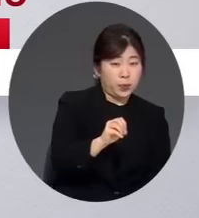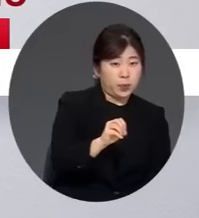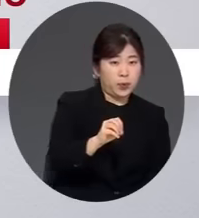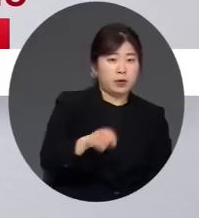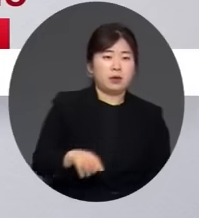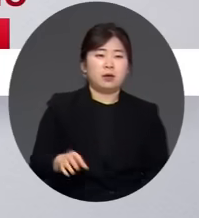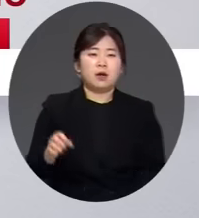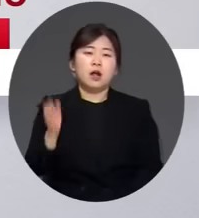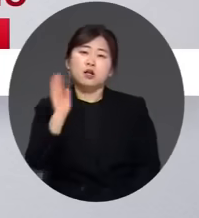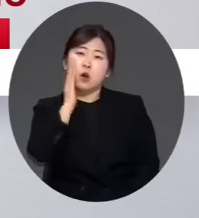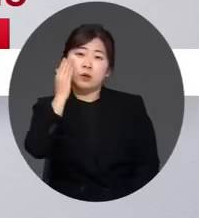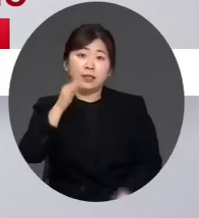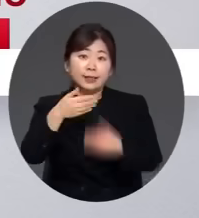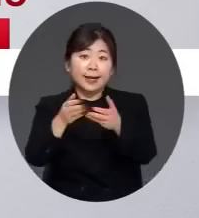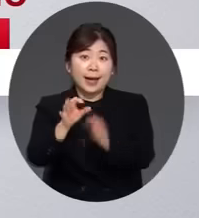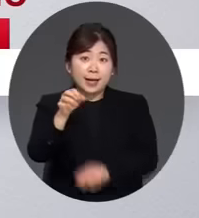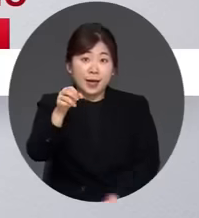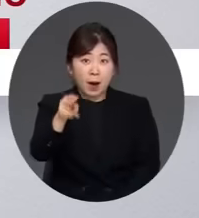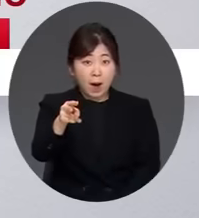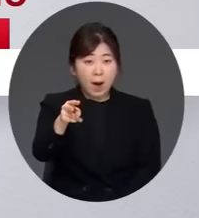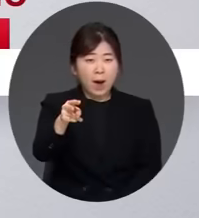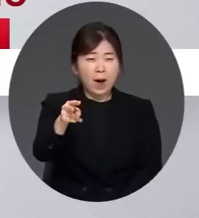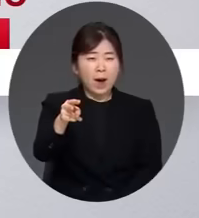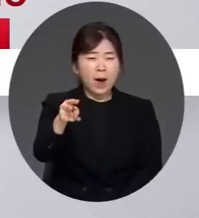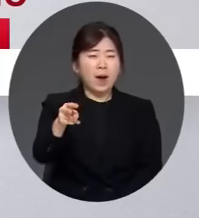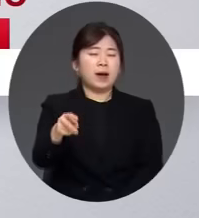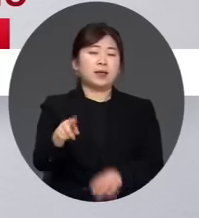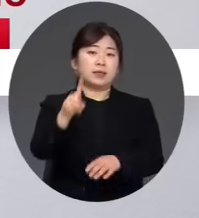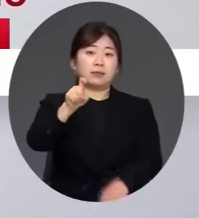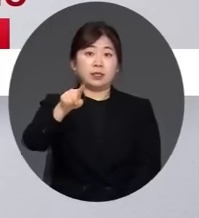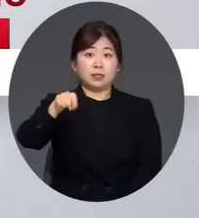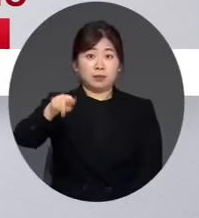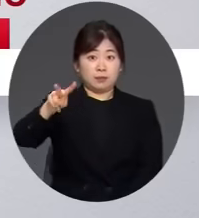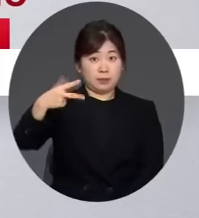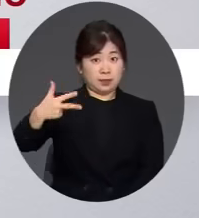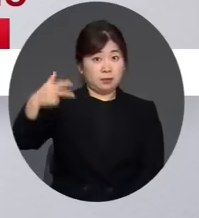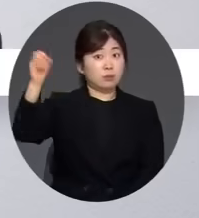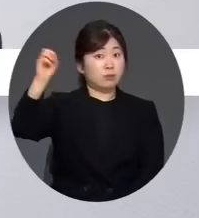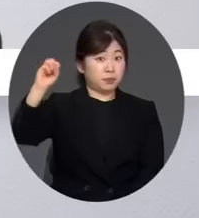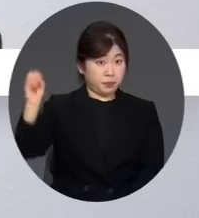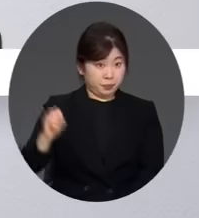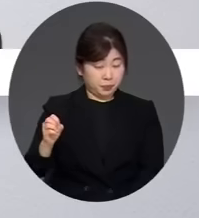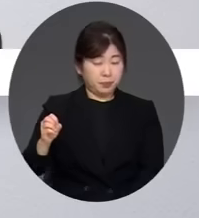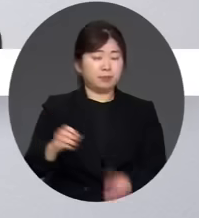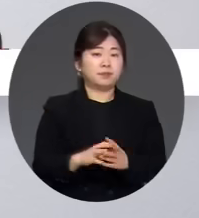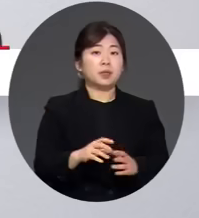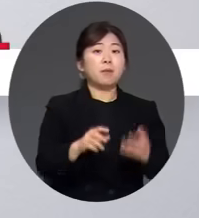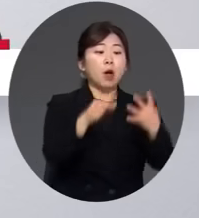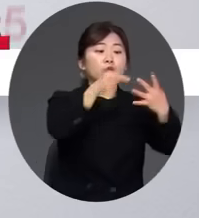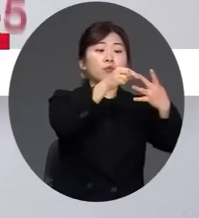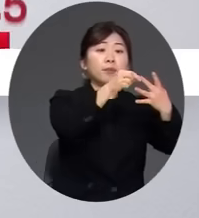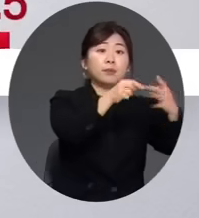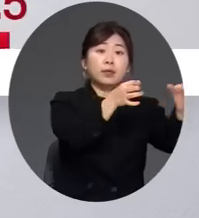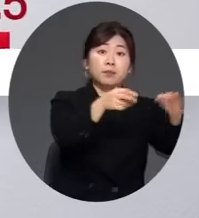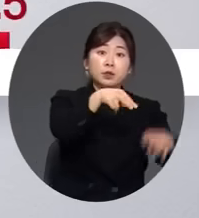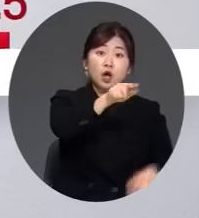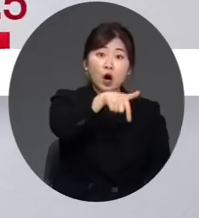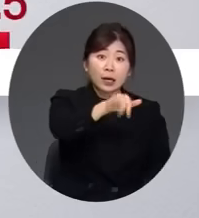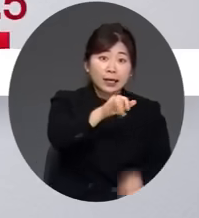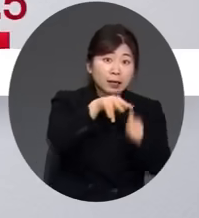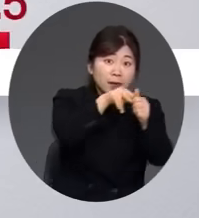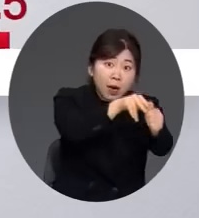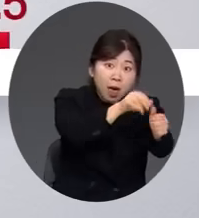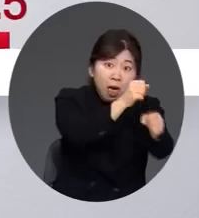내었고 녹색 정의당 여영국 전 국회의원은 11.7% 있습니다 국민의 임 김석기 전 창원시